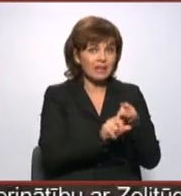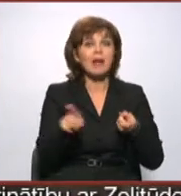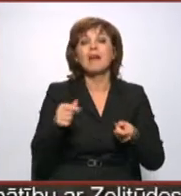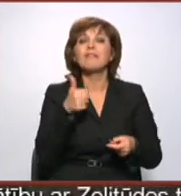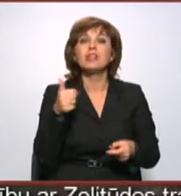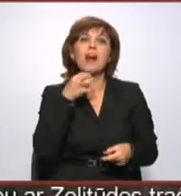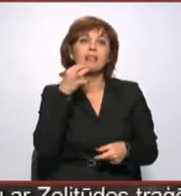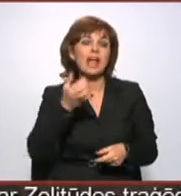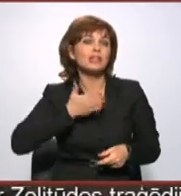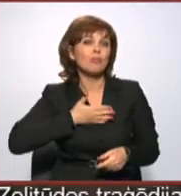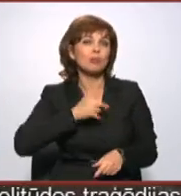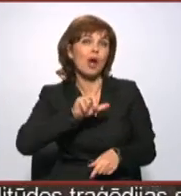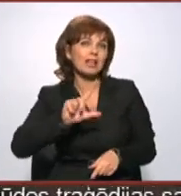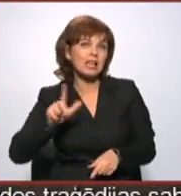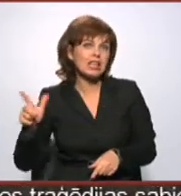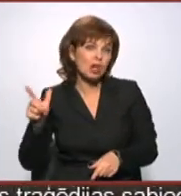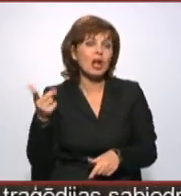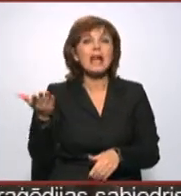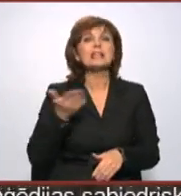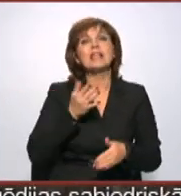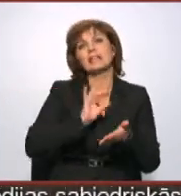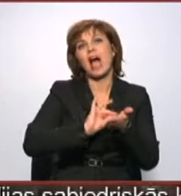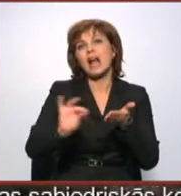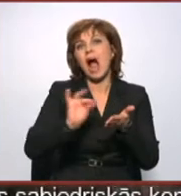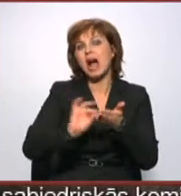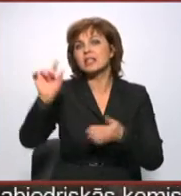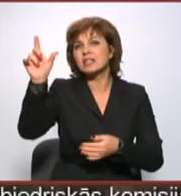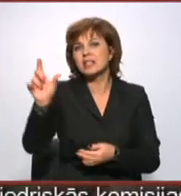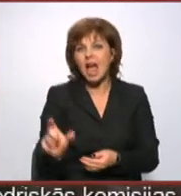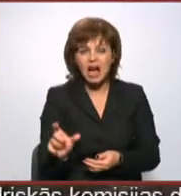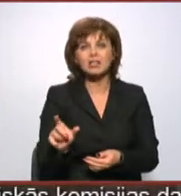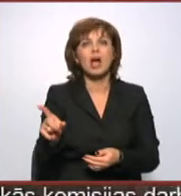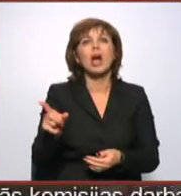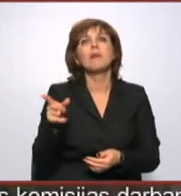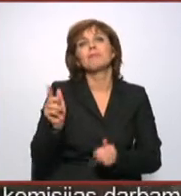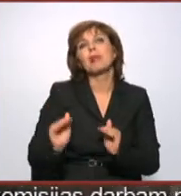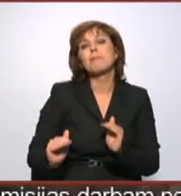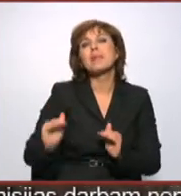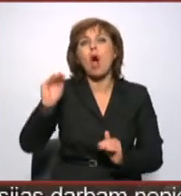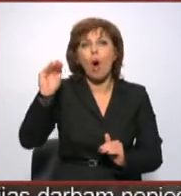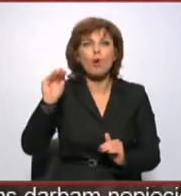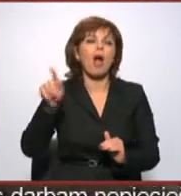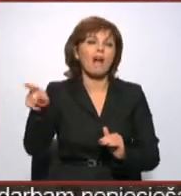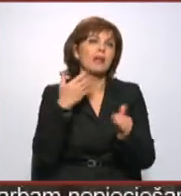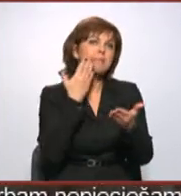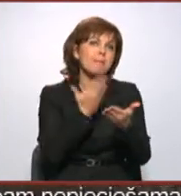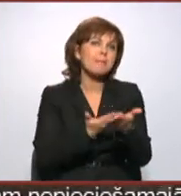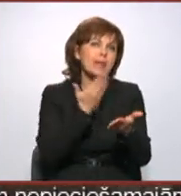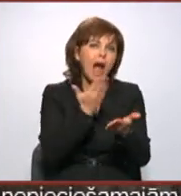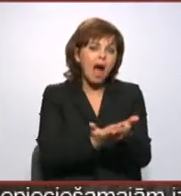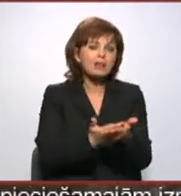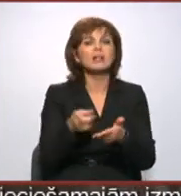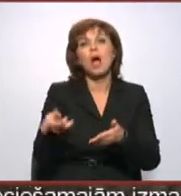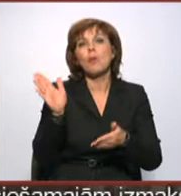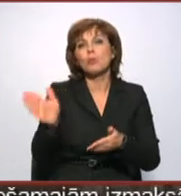mūsu literatūrā ienāk rakstniece ar biogrāfiju, kas vien jau ir pierādījums tam, ka viņa